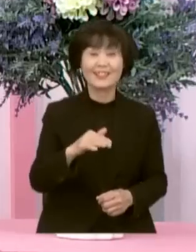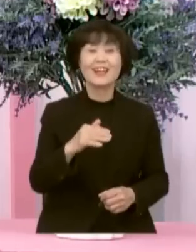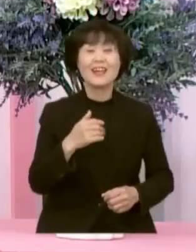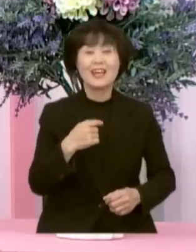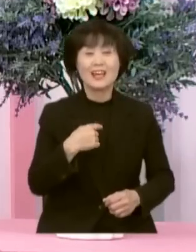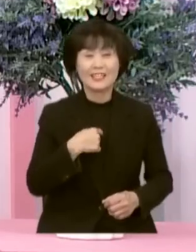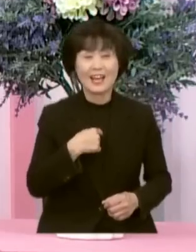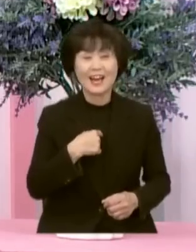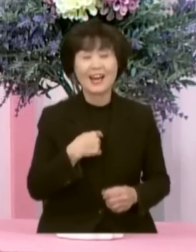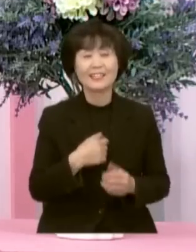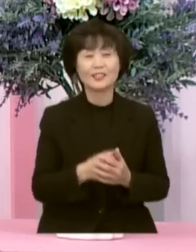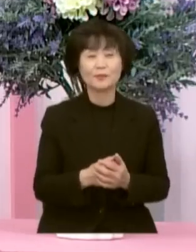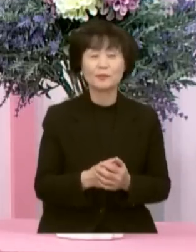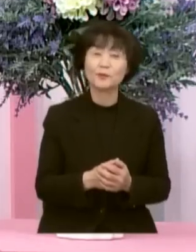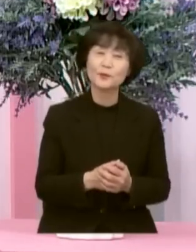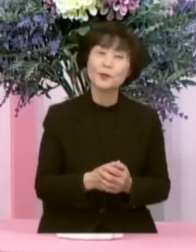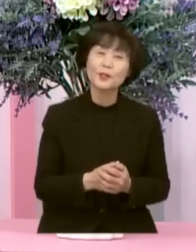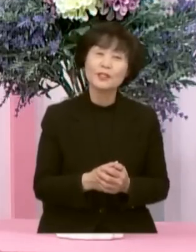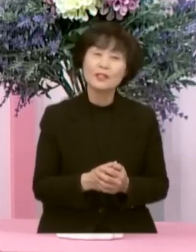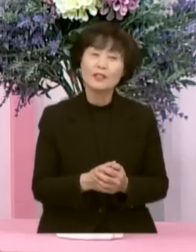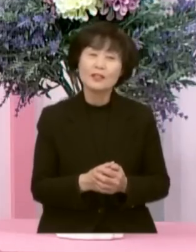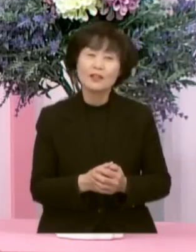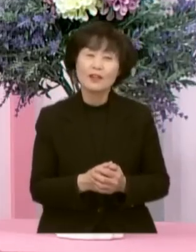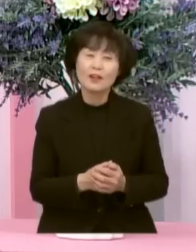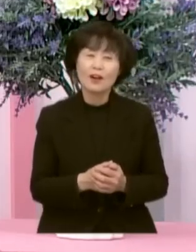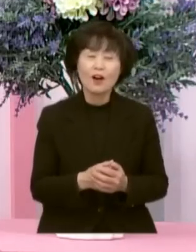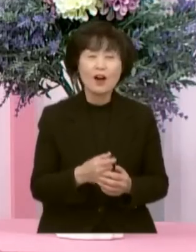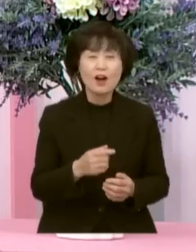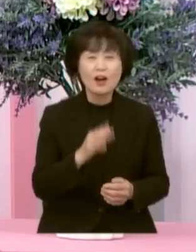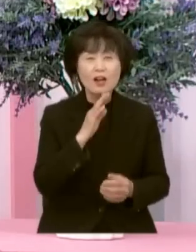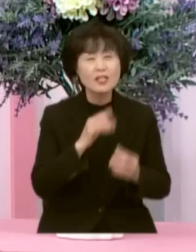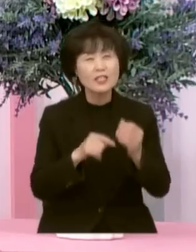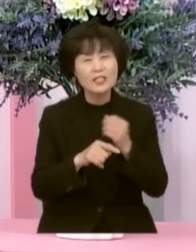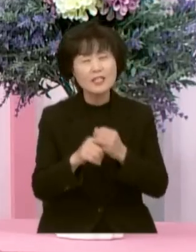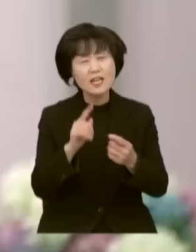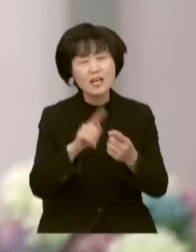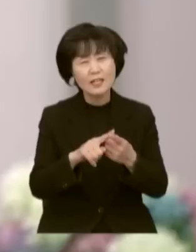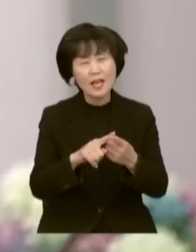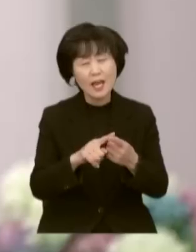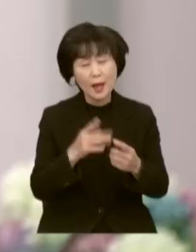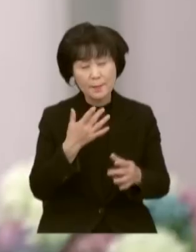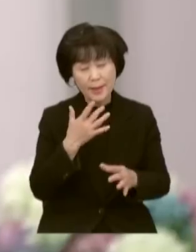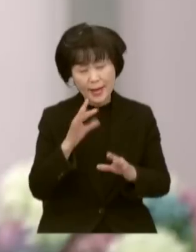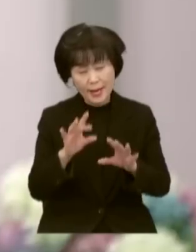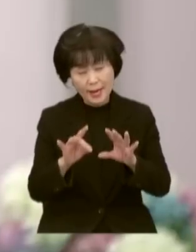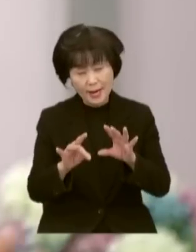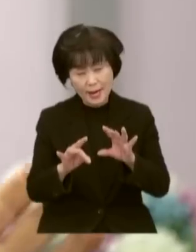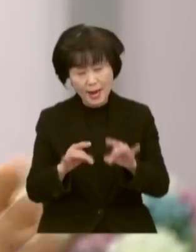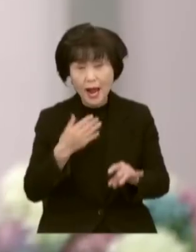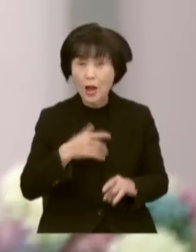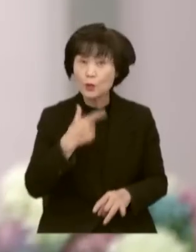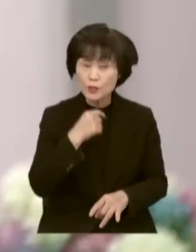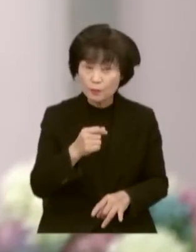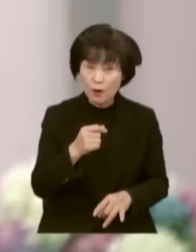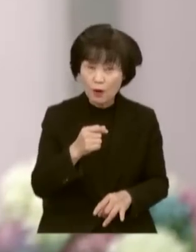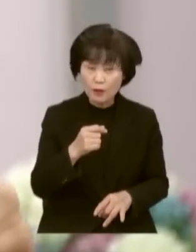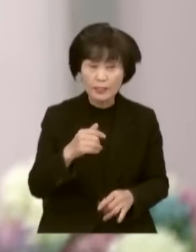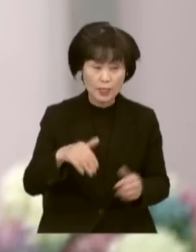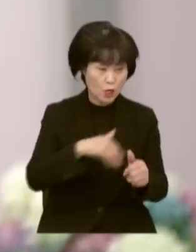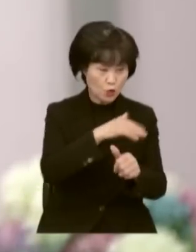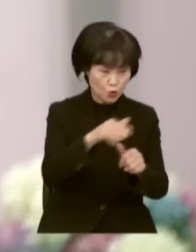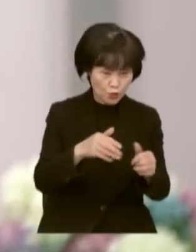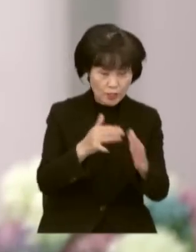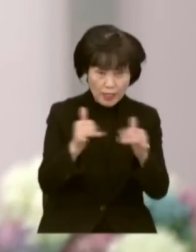사고를 한다 막 이러면서 이제 뭐 뿌릴 때잖아요. 어 진리가 너무 알고 싶었는데 근데 어 유독 제 주위에